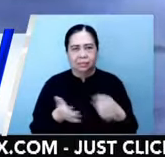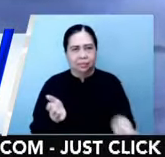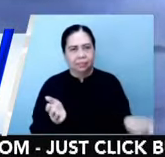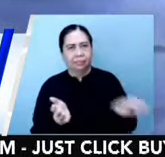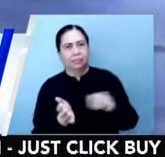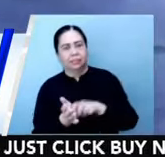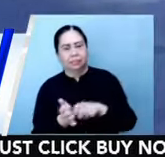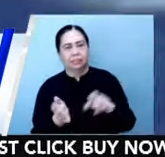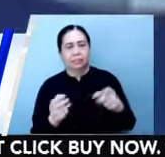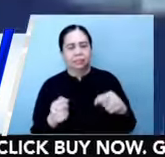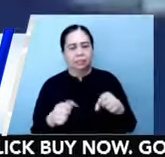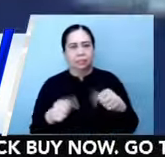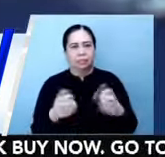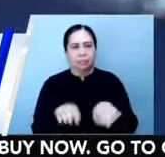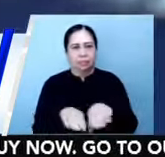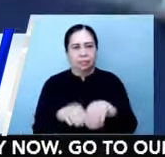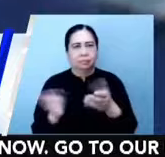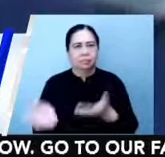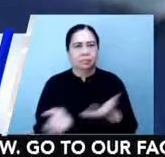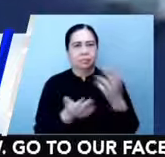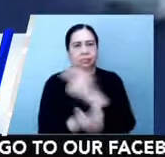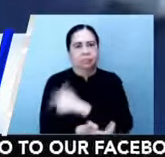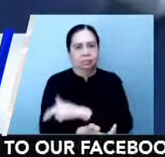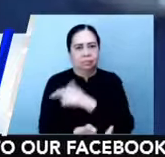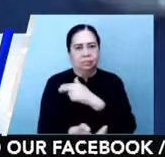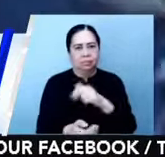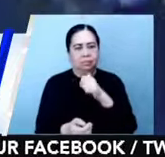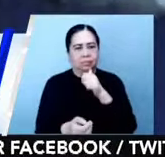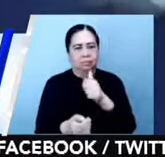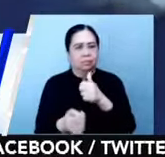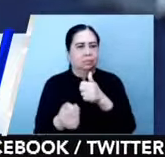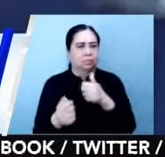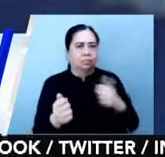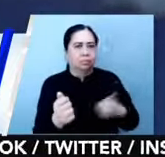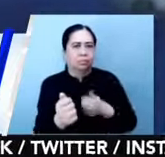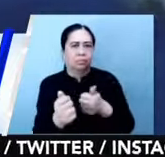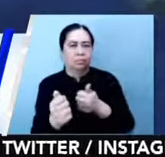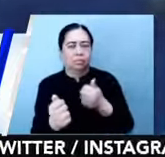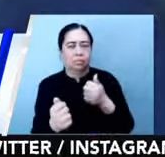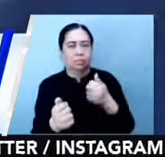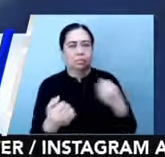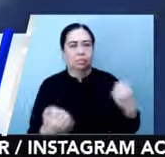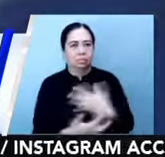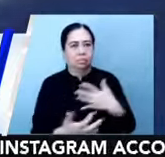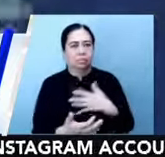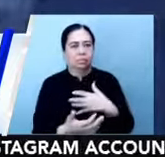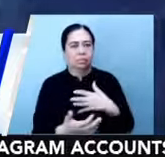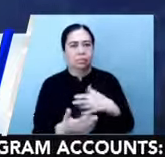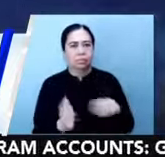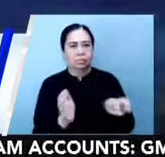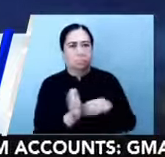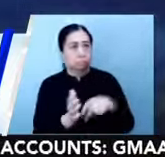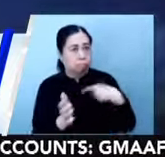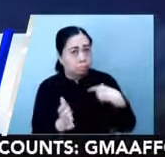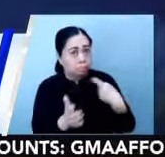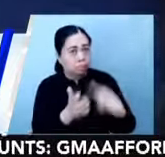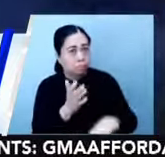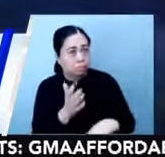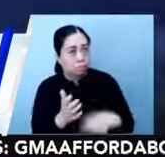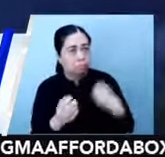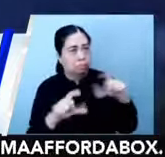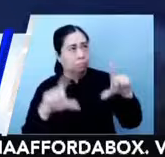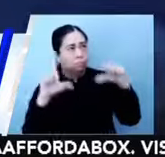para dalhin sa ospital, pero dahil hindi raw sumunod ang SUV driver, natakot ang tricycle driver na siya ang mapagbintangan,